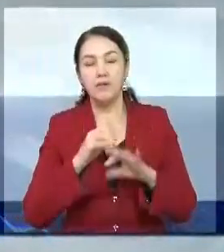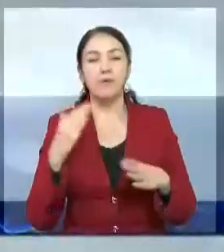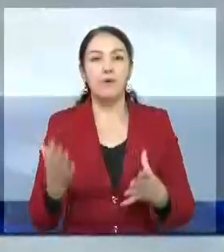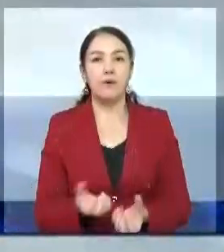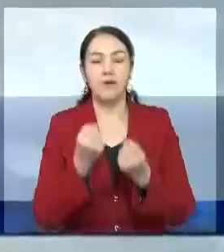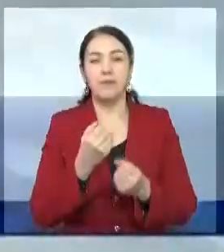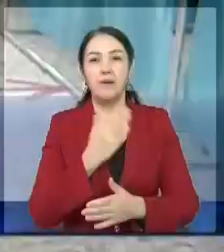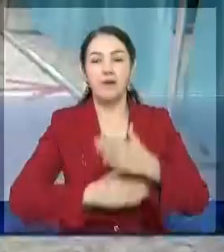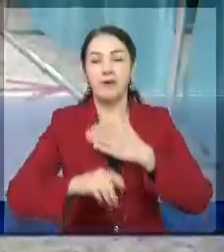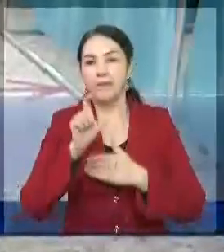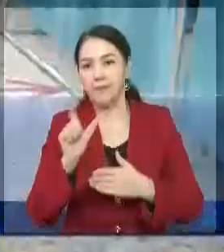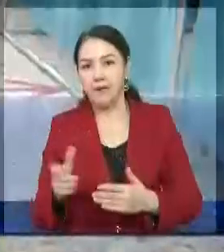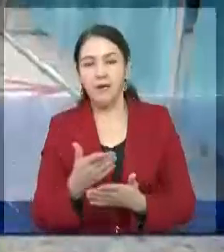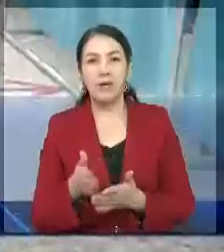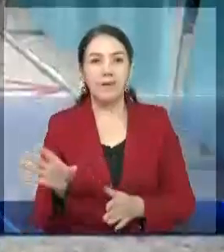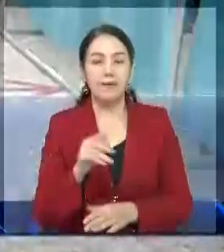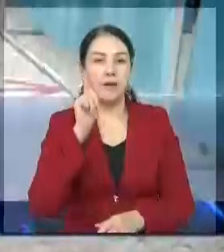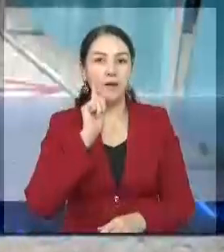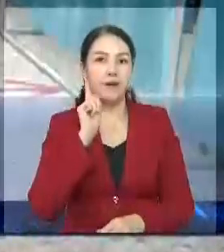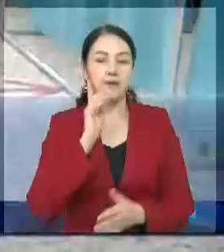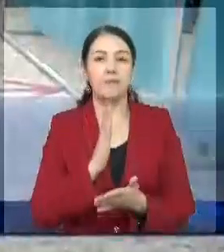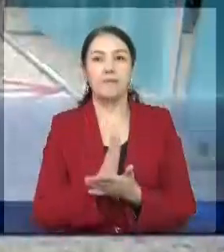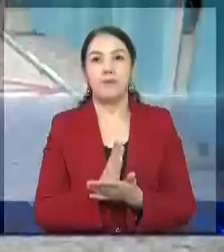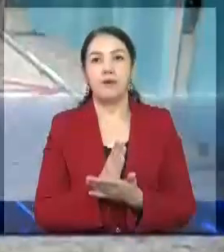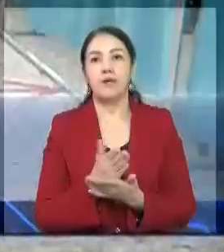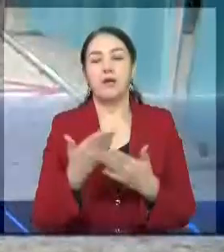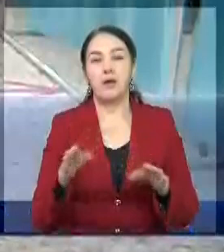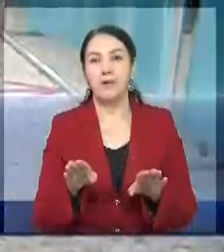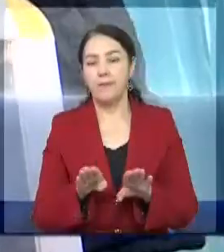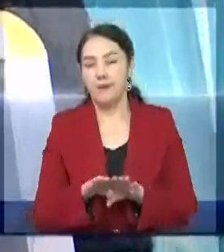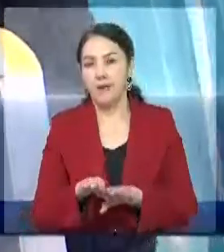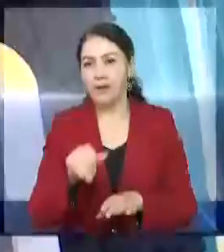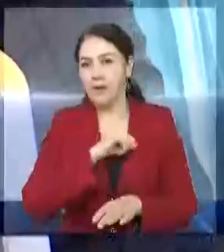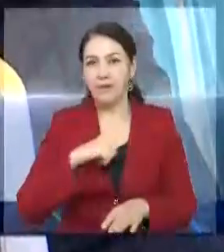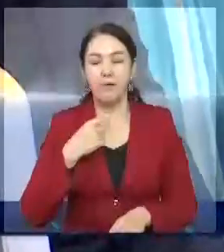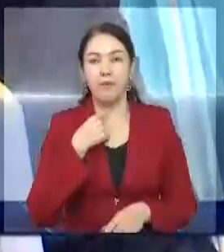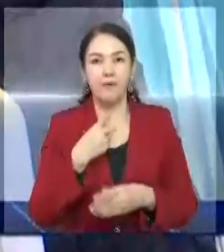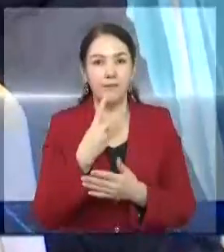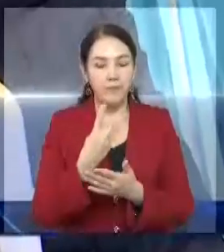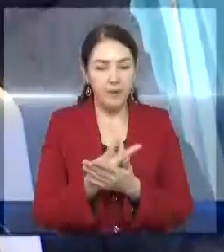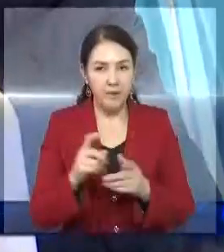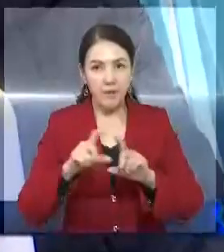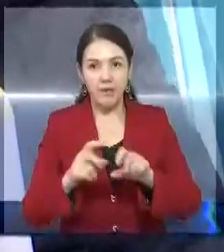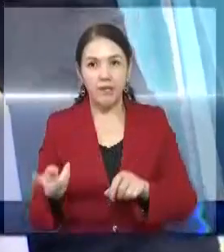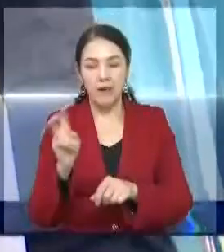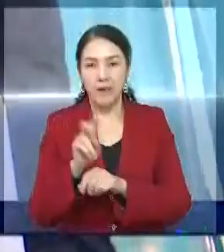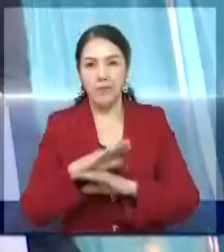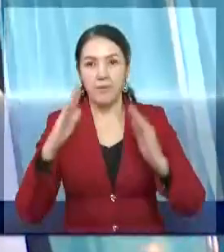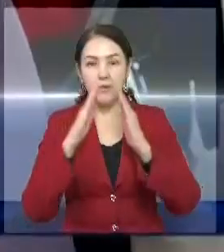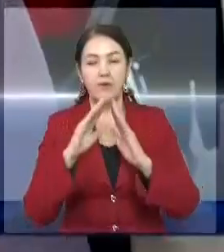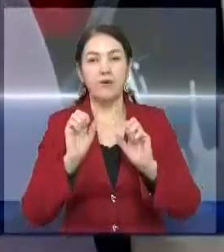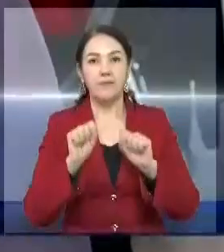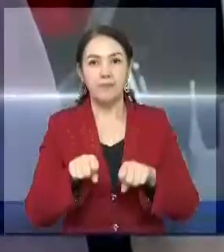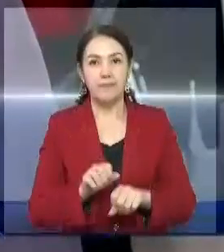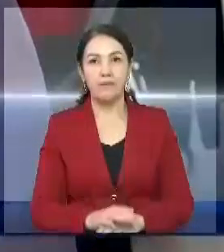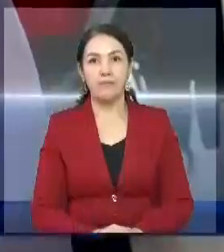ішінде мүгедектігі бар азаматтар үшін де бар жағдай жасалған. Айталық, бұл санаттағылар өз дауысын көрсетілген учаскеге келмей-ақ үйден де бере